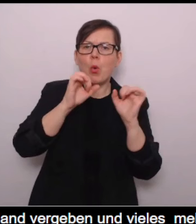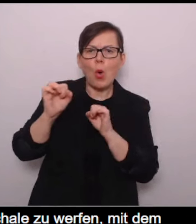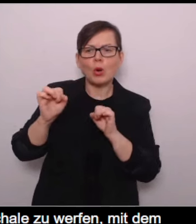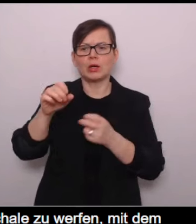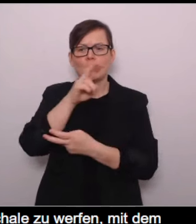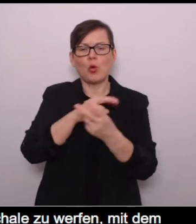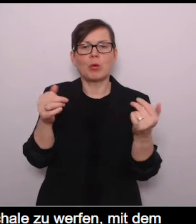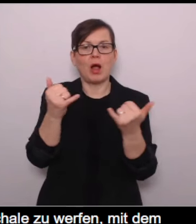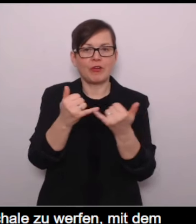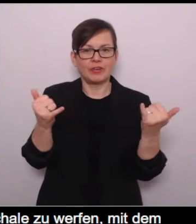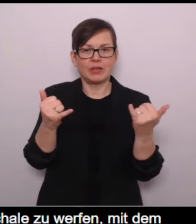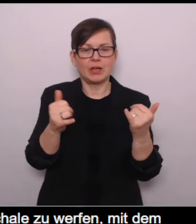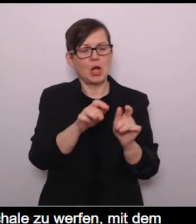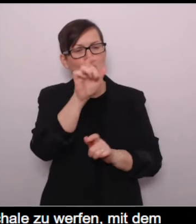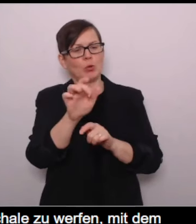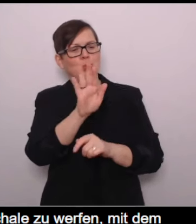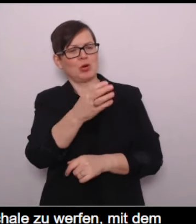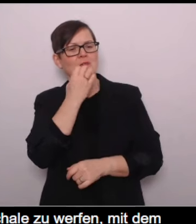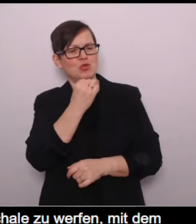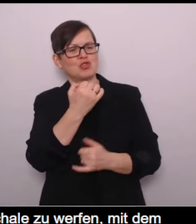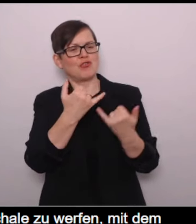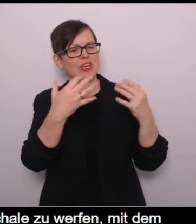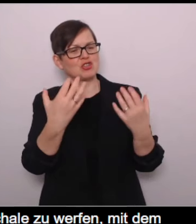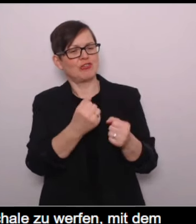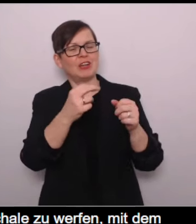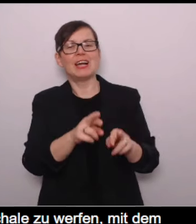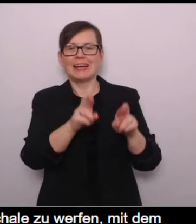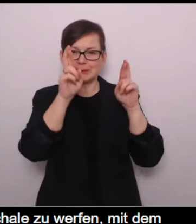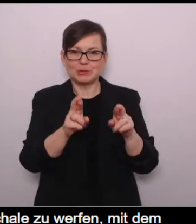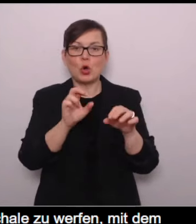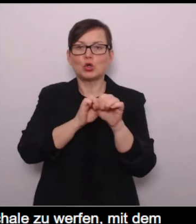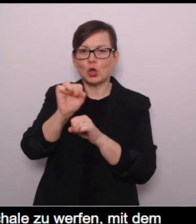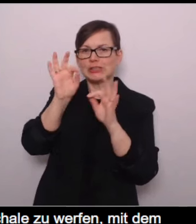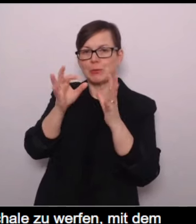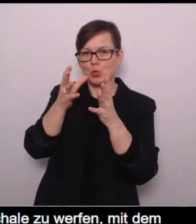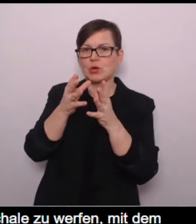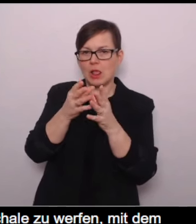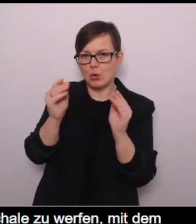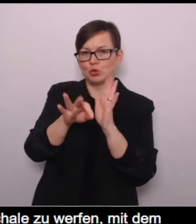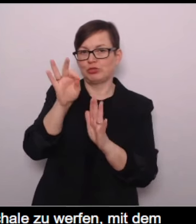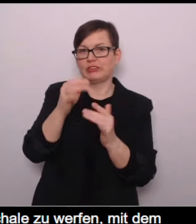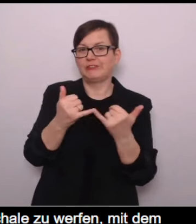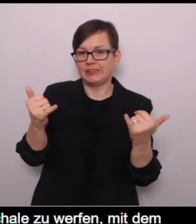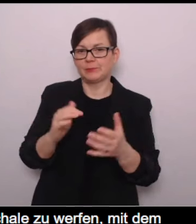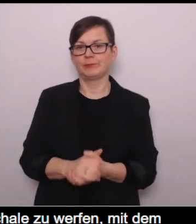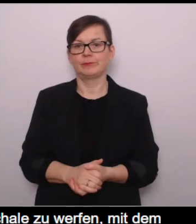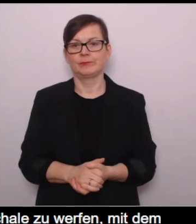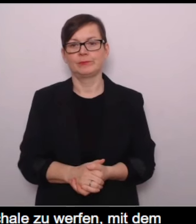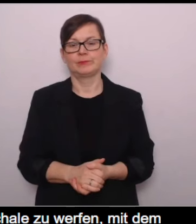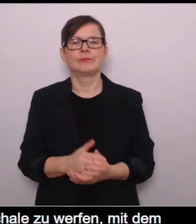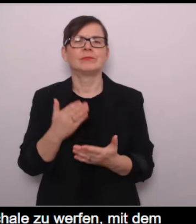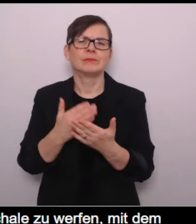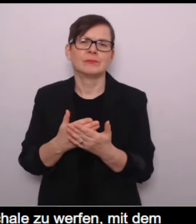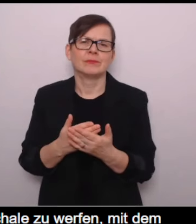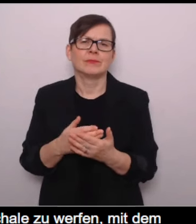wird man sozusagen mal prüfen, welche Möglichkeiten sind, wie geht man damit um. Und wie kann man auch den Respekt vor dem Bürgerwillen annehmen, natürlich, das ist wichtig,